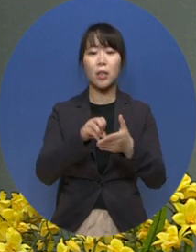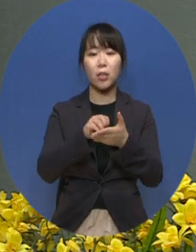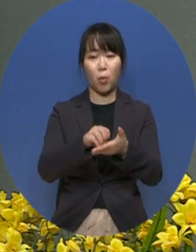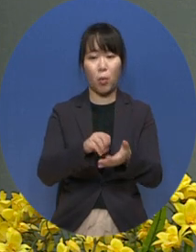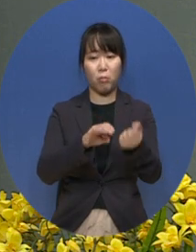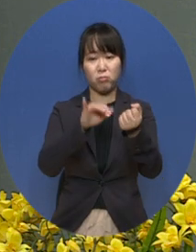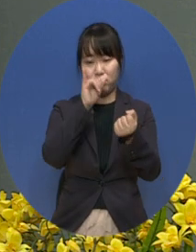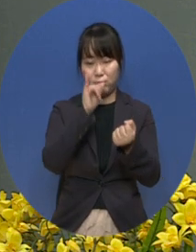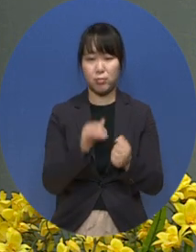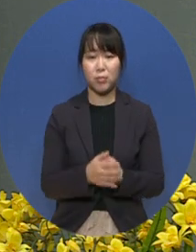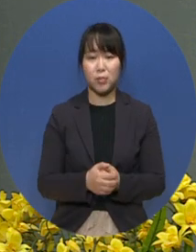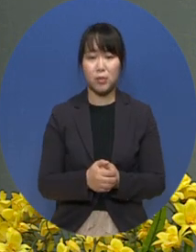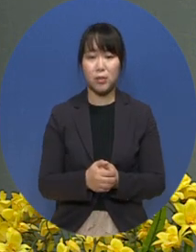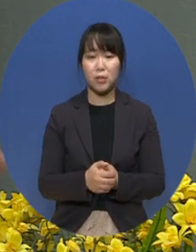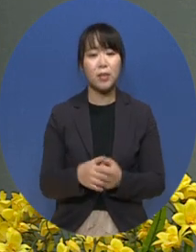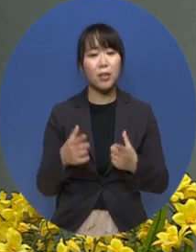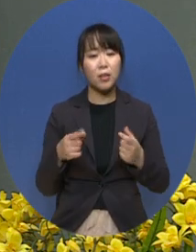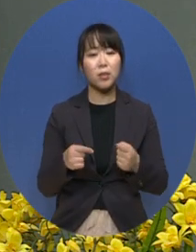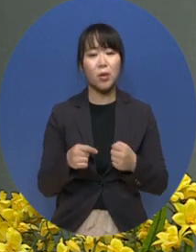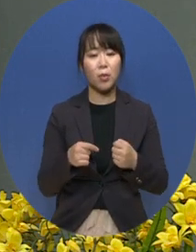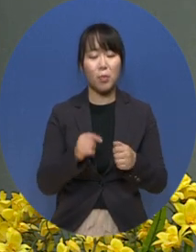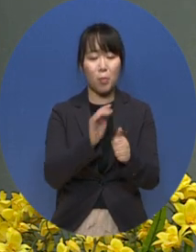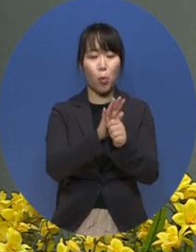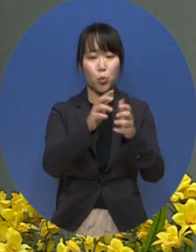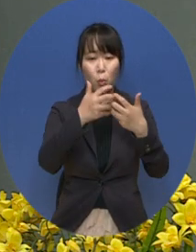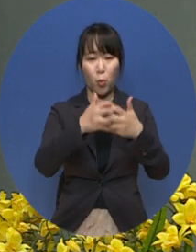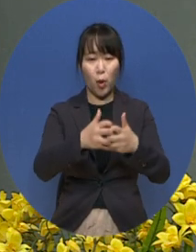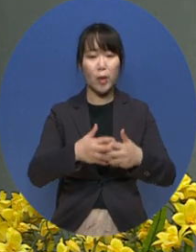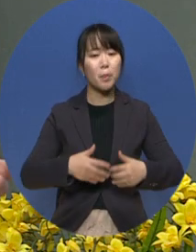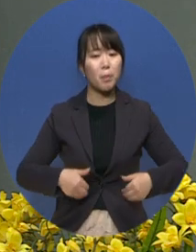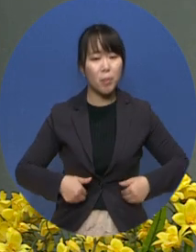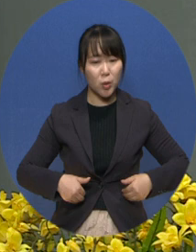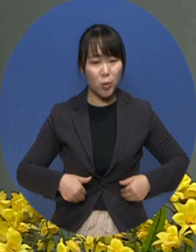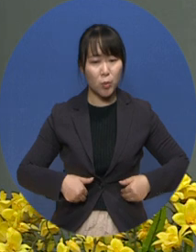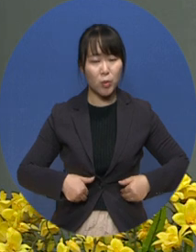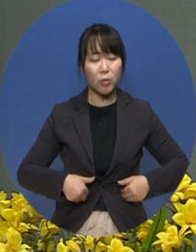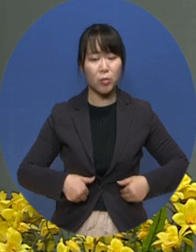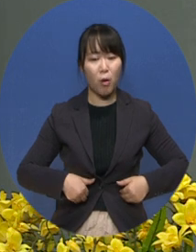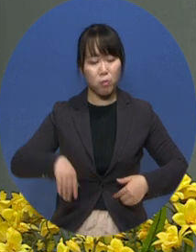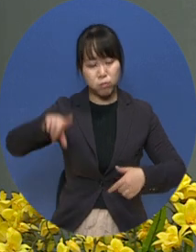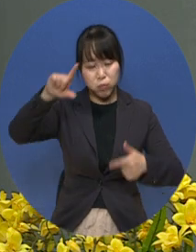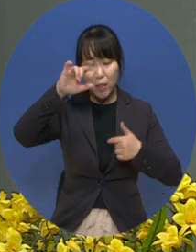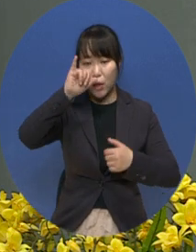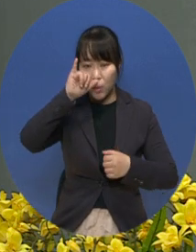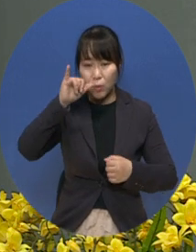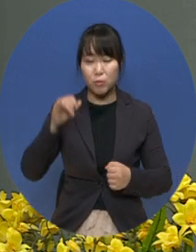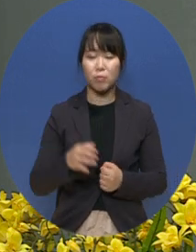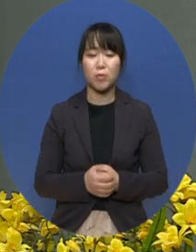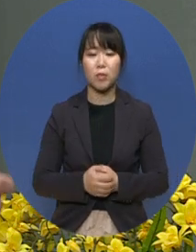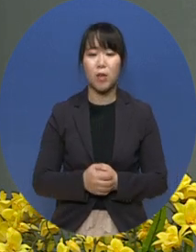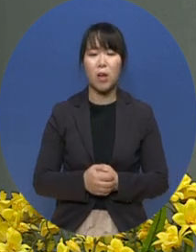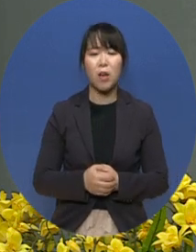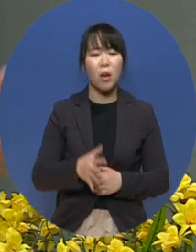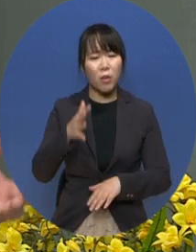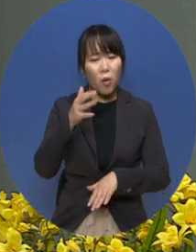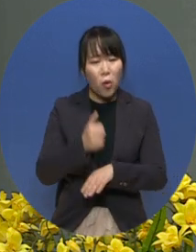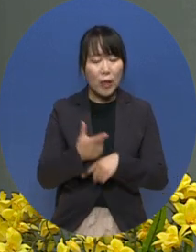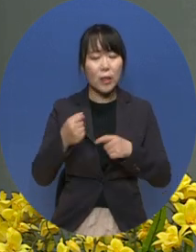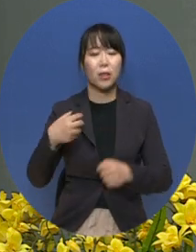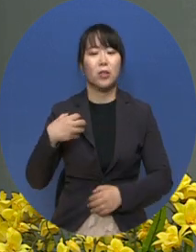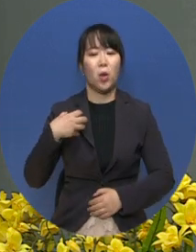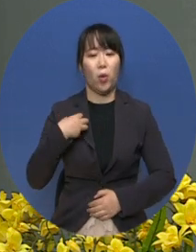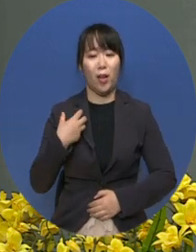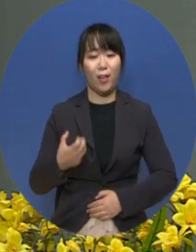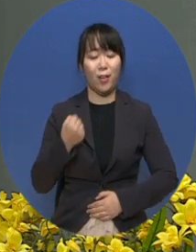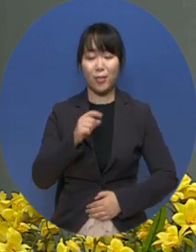계세요 예 그만큼 버저 공항에 필요 써 예 당당히 이제 부각이 되고 있고 결국은 그런 역할을 또 해내지